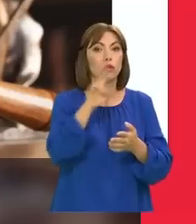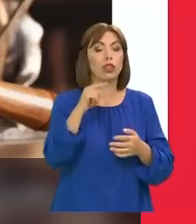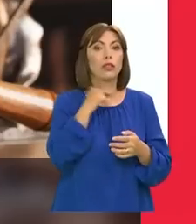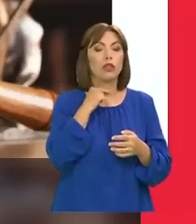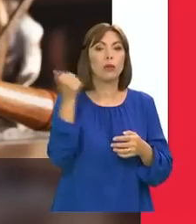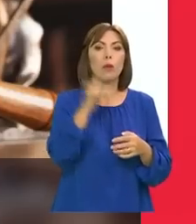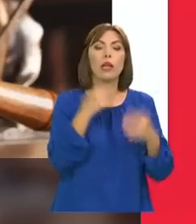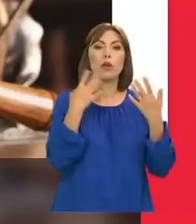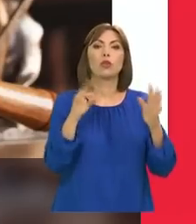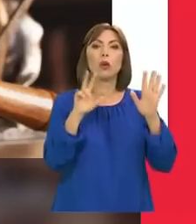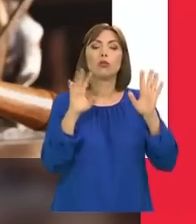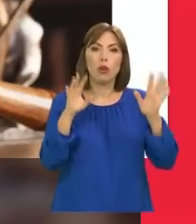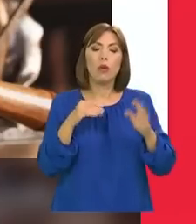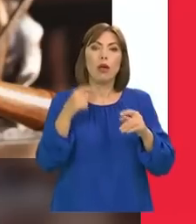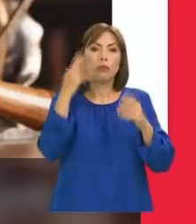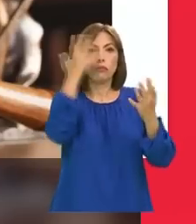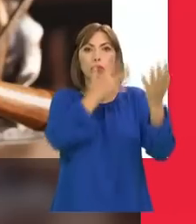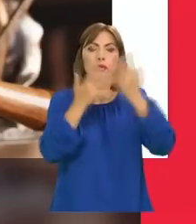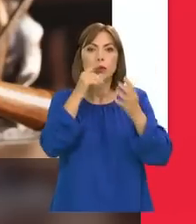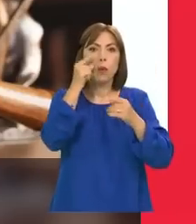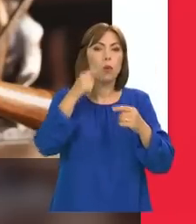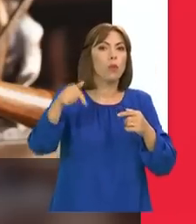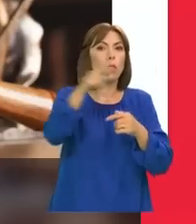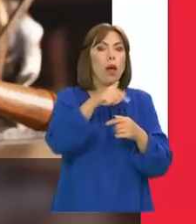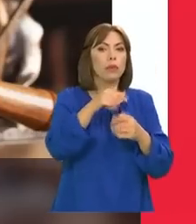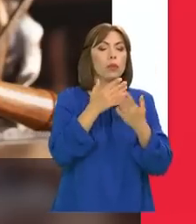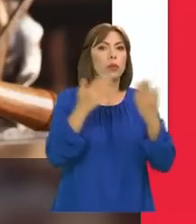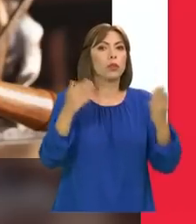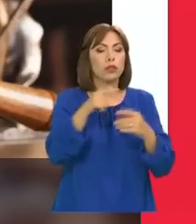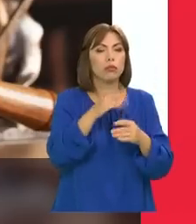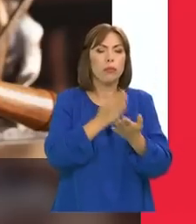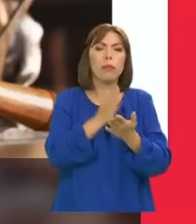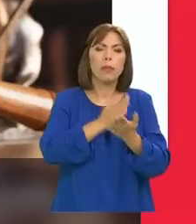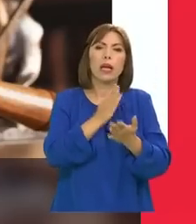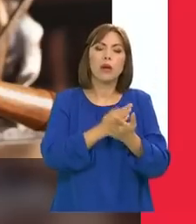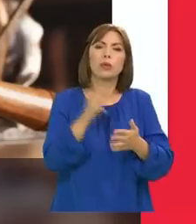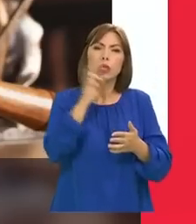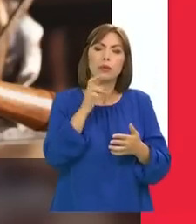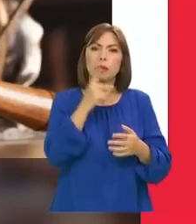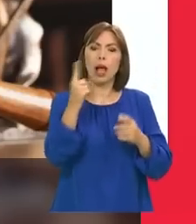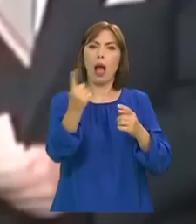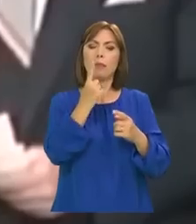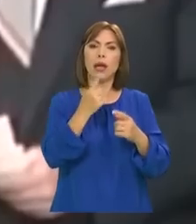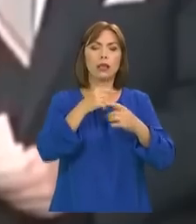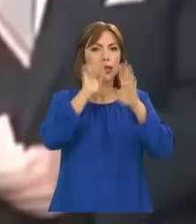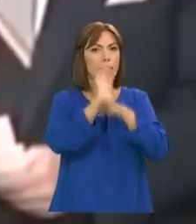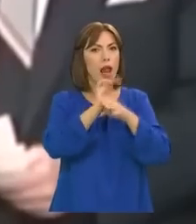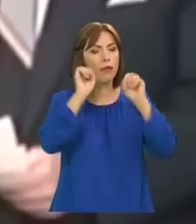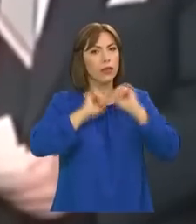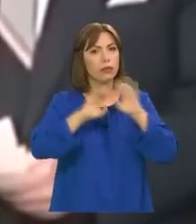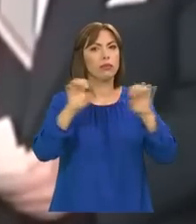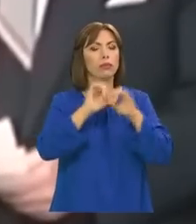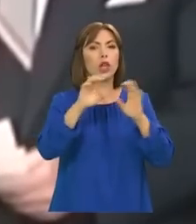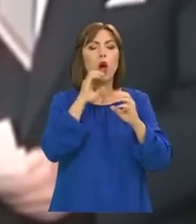decembrie 1989, a indus în eroare opinia publică în mod constant, repetat sistematic, prin aparițiile sale televizate și emiterea